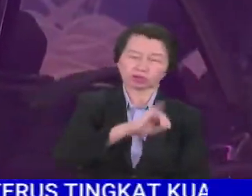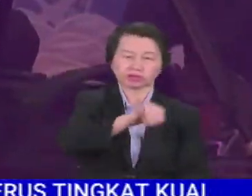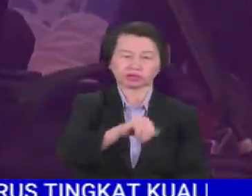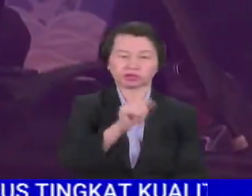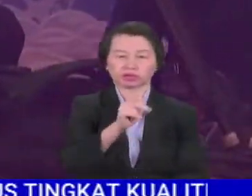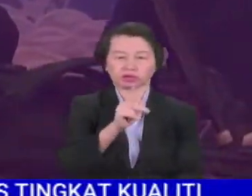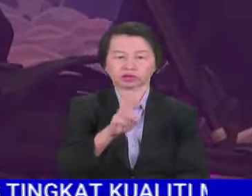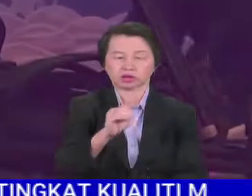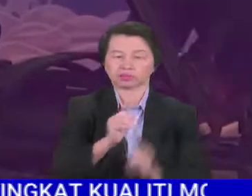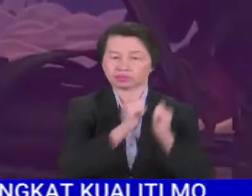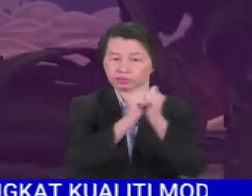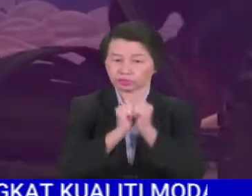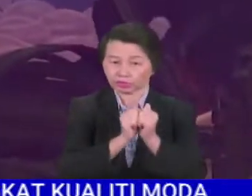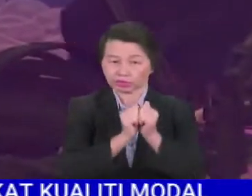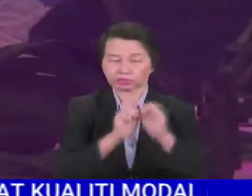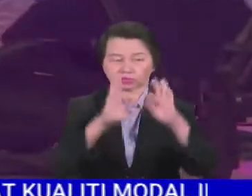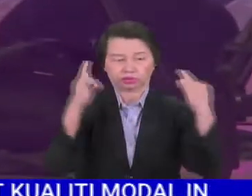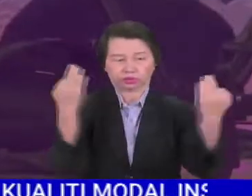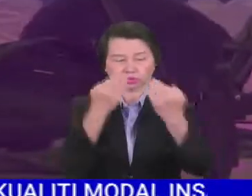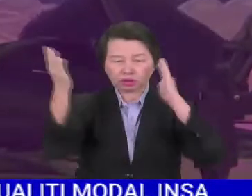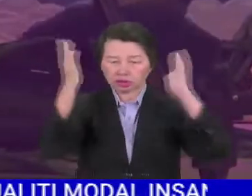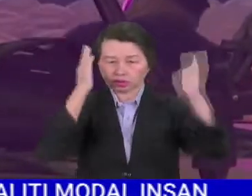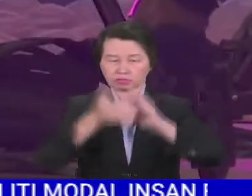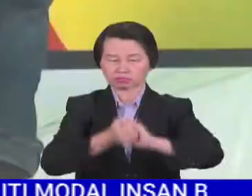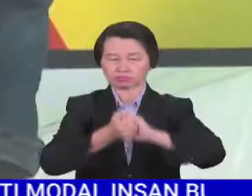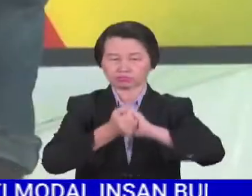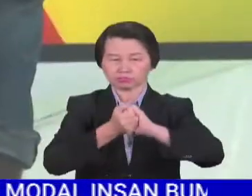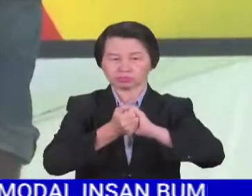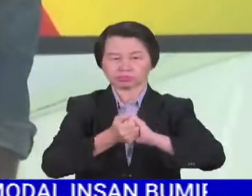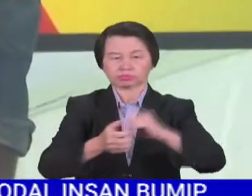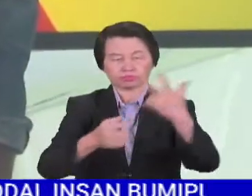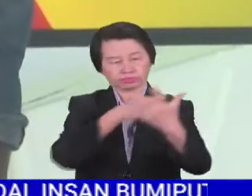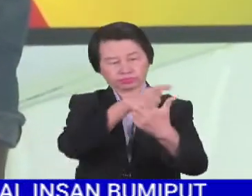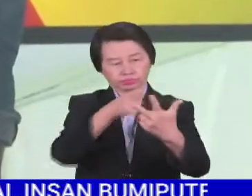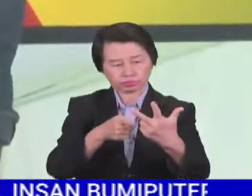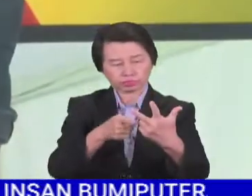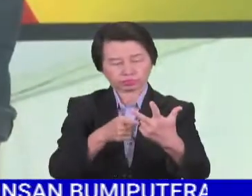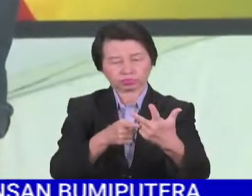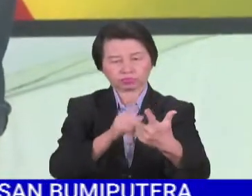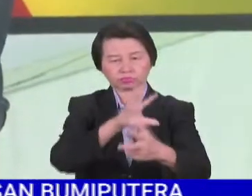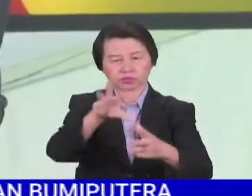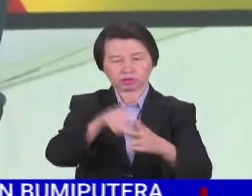JAKM dan bersama-sama sebagai keluarga Malaysia yang utuh menerusi tiga teras utama